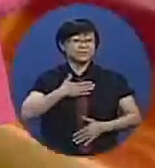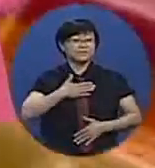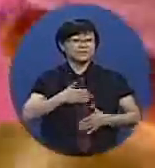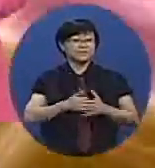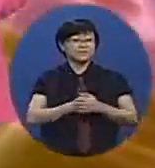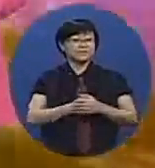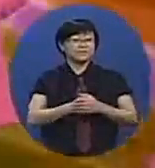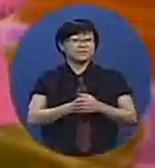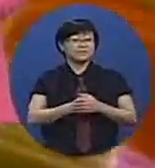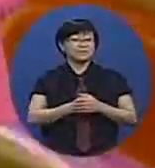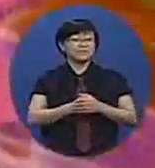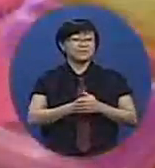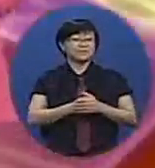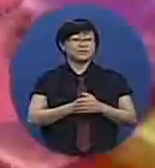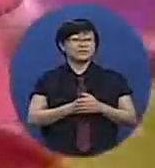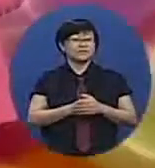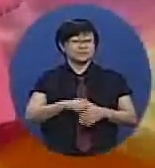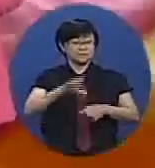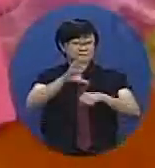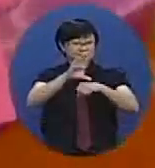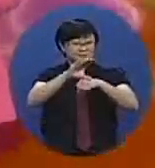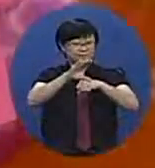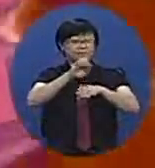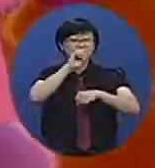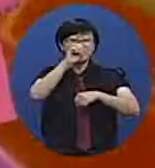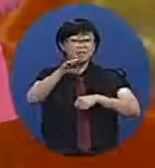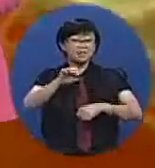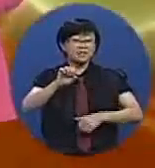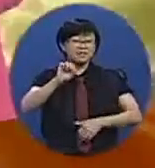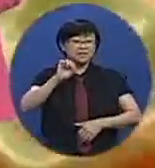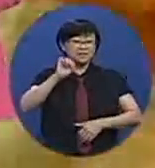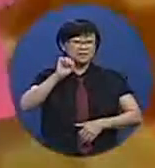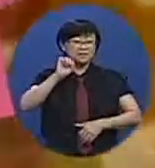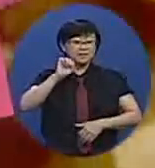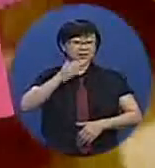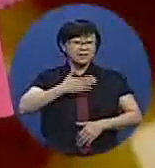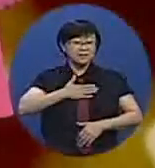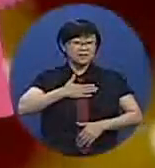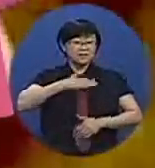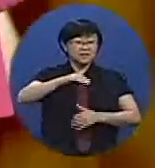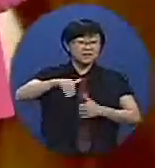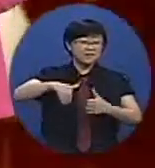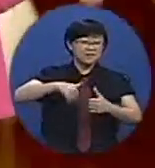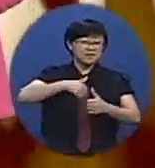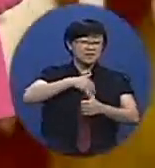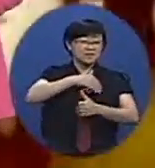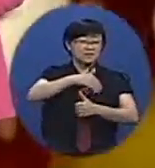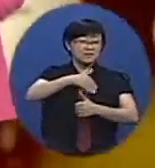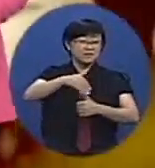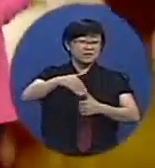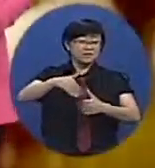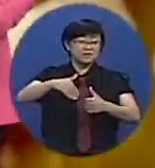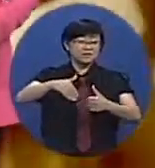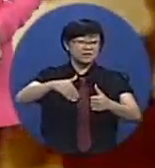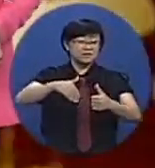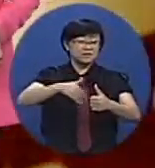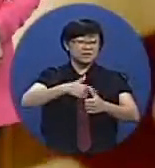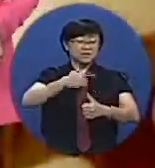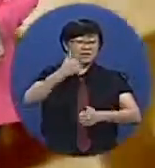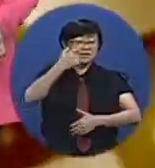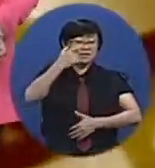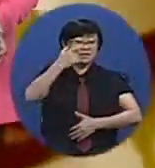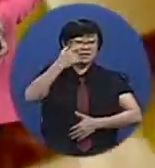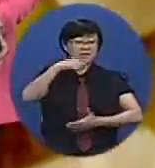네. 뭐 참 이제 방송에도 되고 이런 말씀 드리는 제 환경이. 네. 좀 그 좀 쓸쓸한